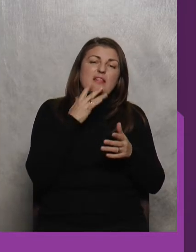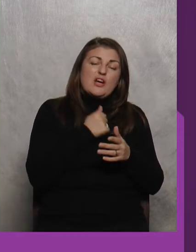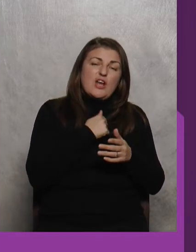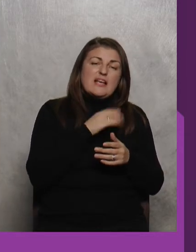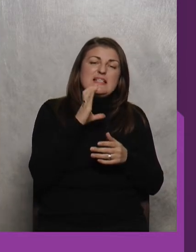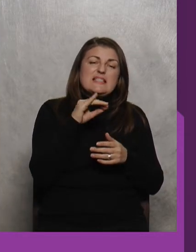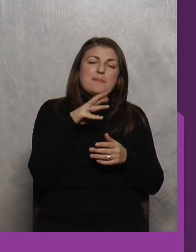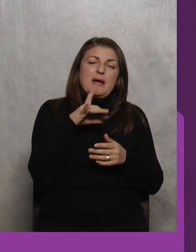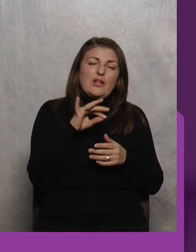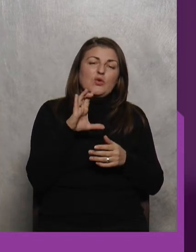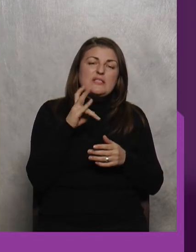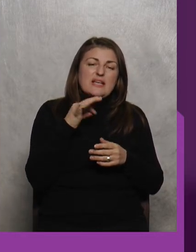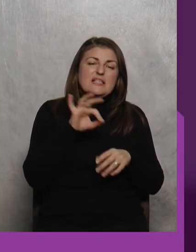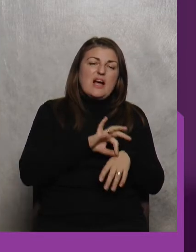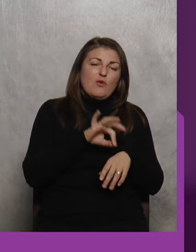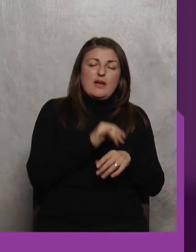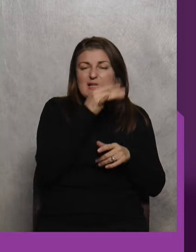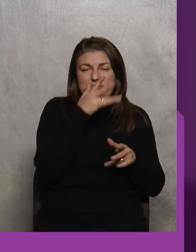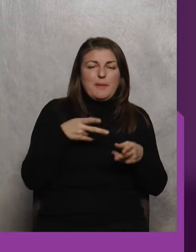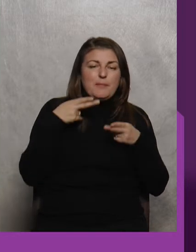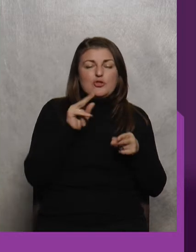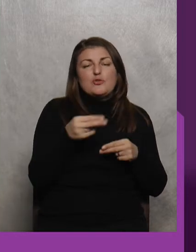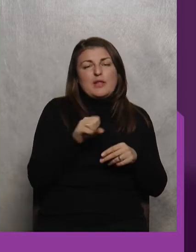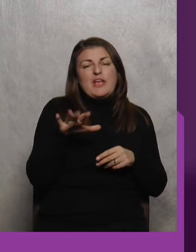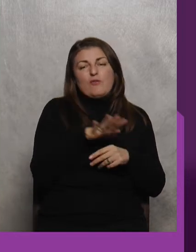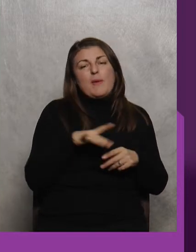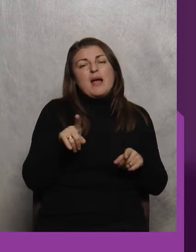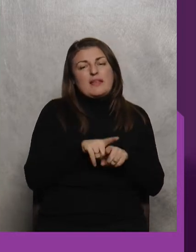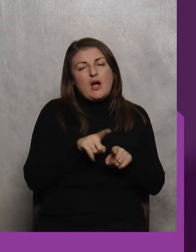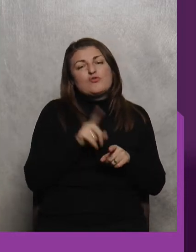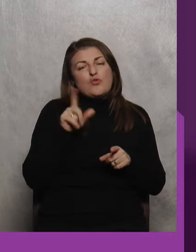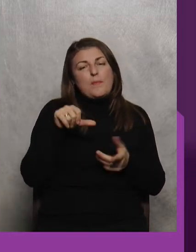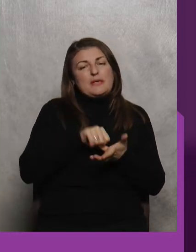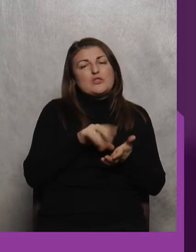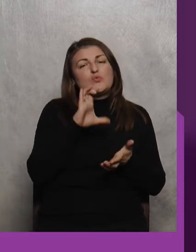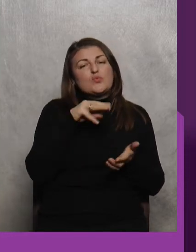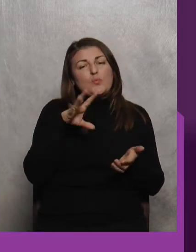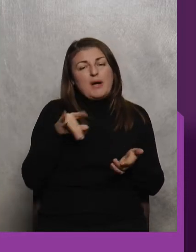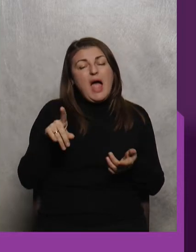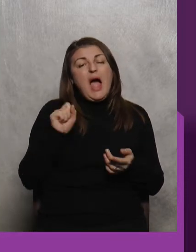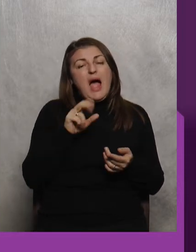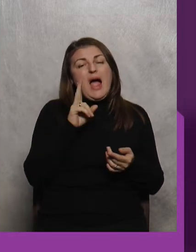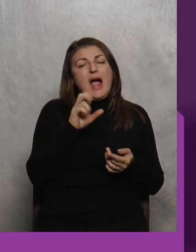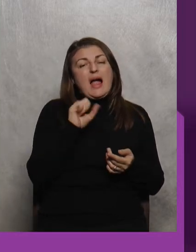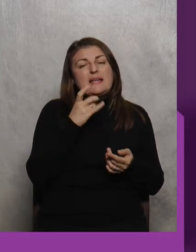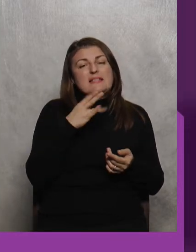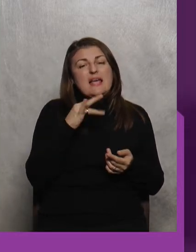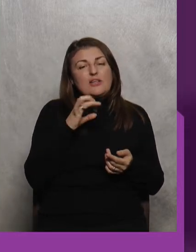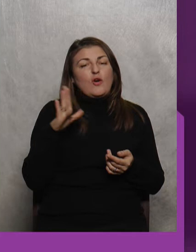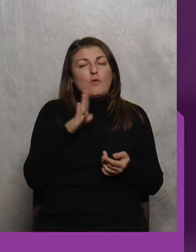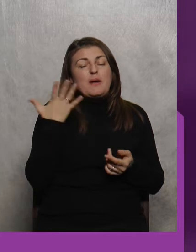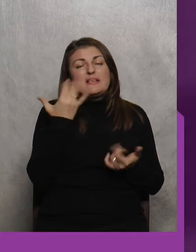жаль, Семеренко Сергій захворів і не зміг приїхати на чемпіонат Європи. Також представник Сум. А Касьяненко Володимир, який